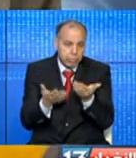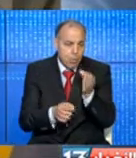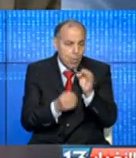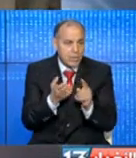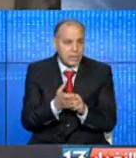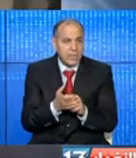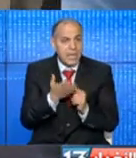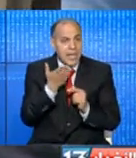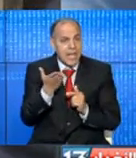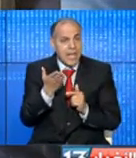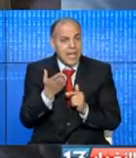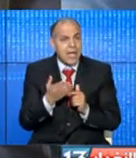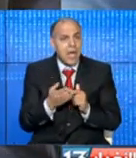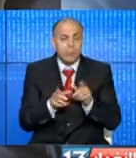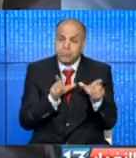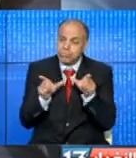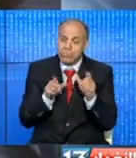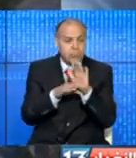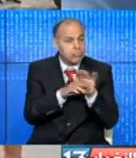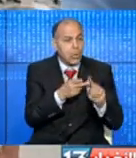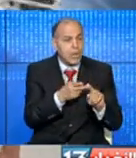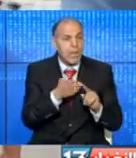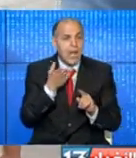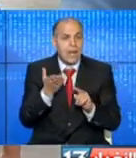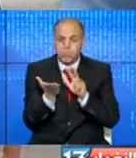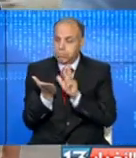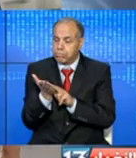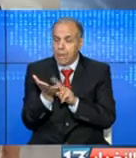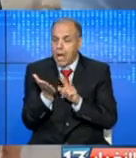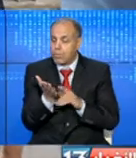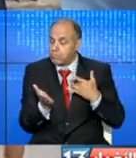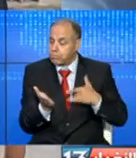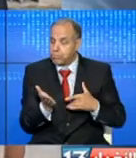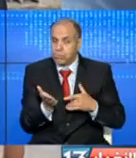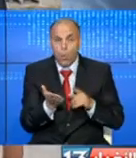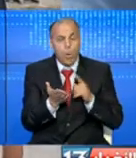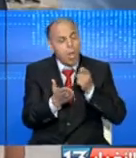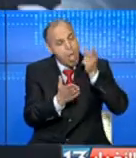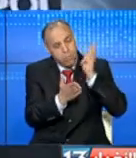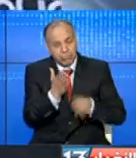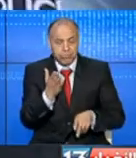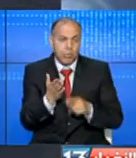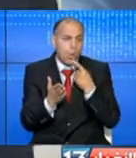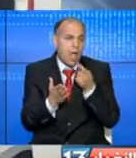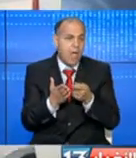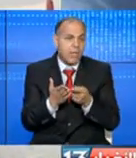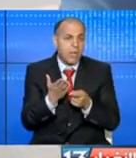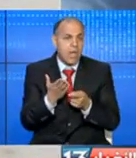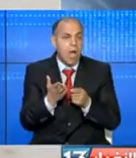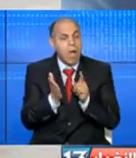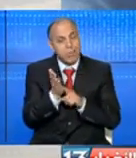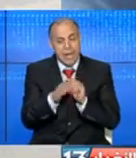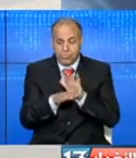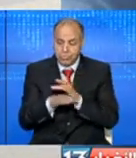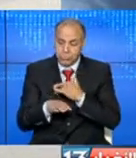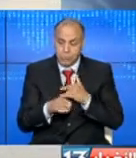المواطنين. ويخضع المخالفون للإجراءات الوقائية ولعدم تطبيق البروتوكول الصحي إلى جملة من العقوبات الردعية وفق ما جاء في ترتيب حفظ